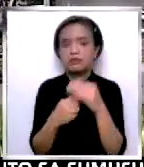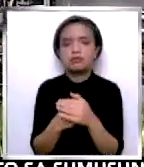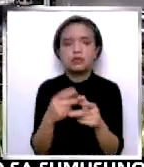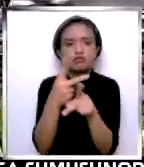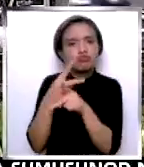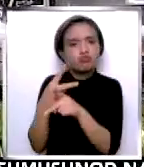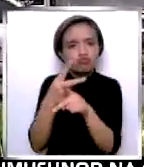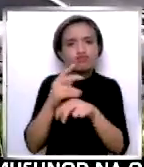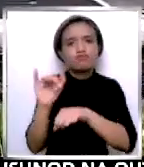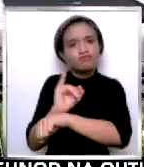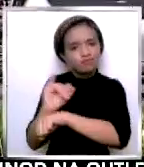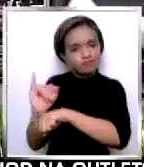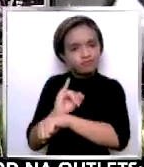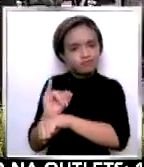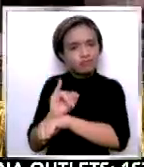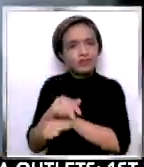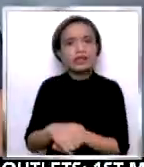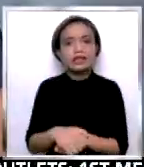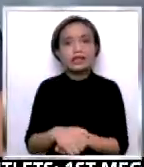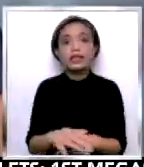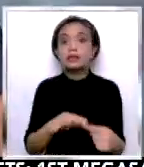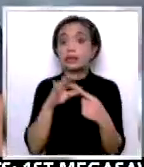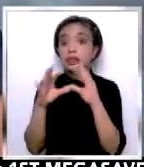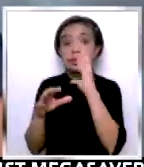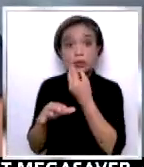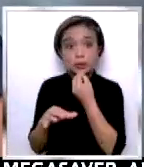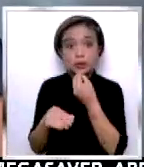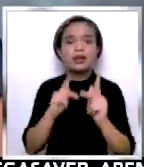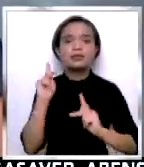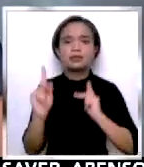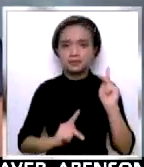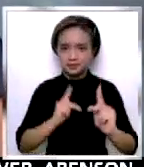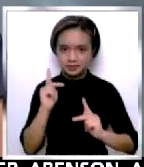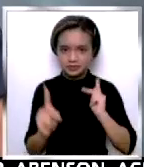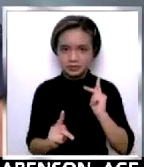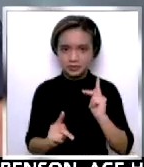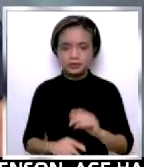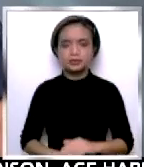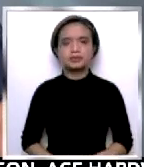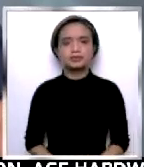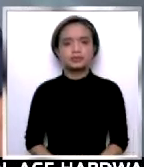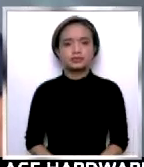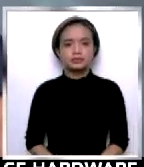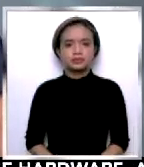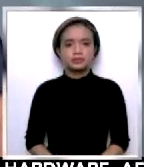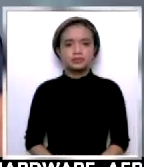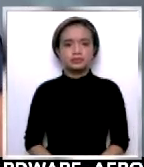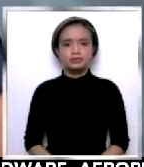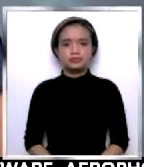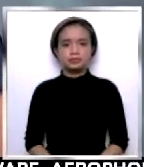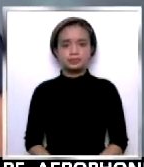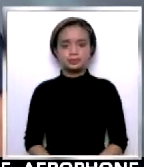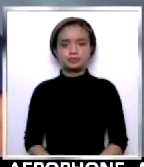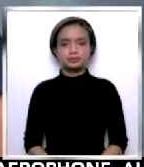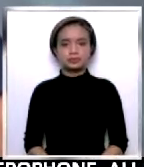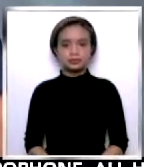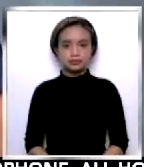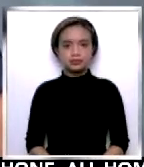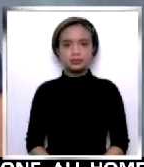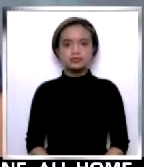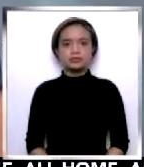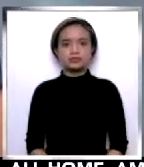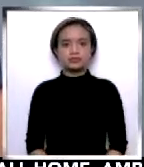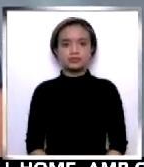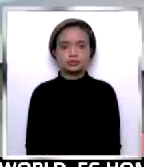at lalo na ang mga mamamayan. Para sa GMA Integrated News, Sandra Aguinaldo, Nakatutok,